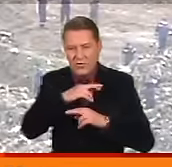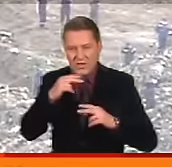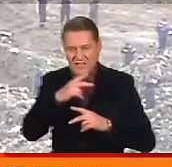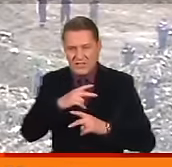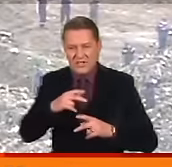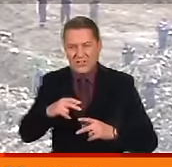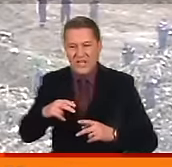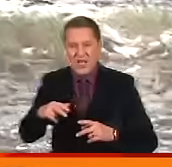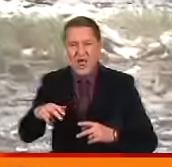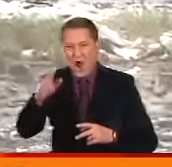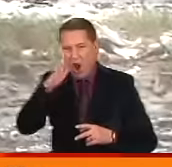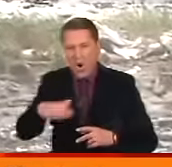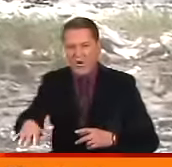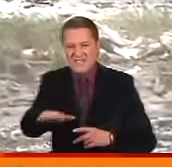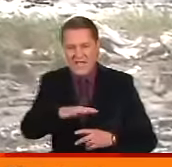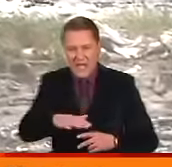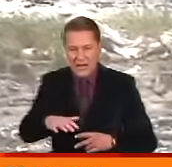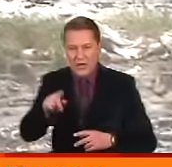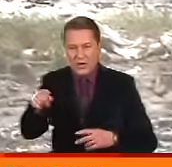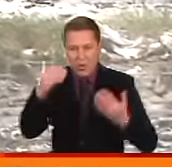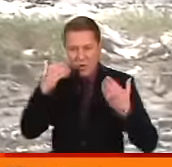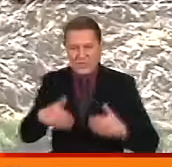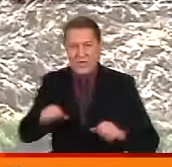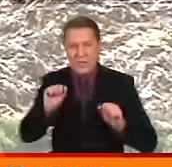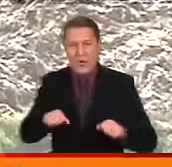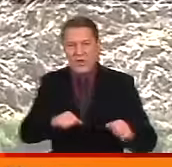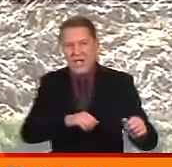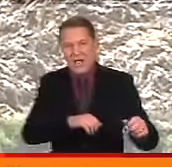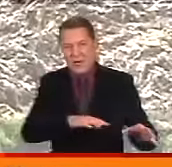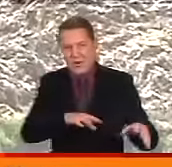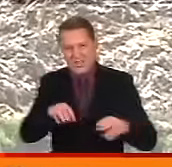гідронових озерах на території смітища. Його тіло могло туди віднести лавиною непотребу.